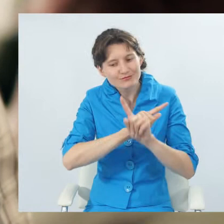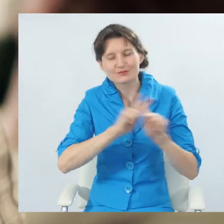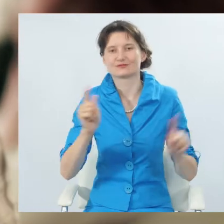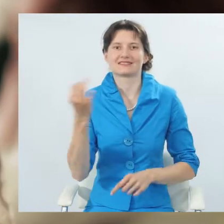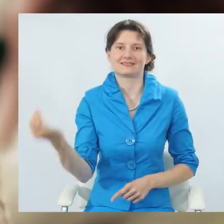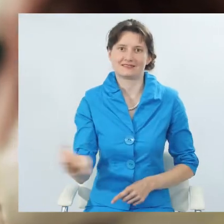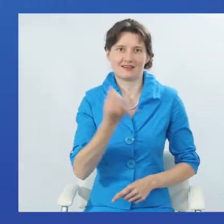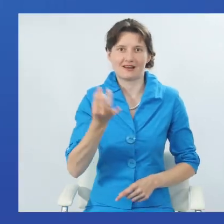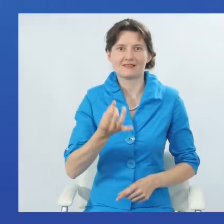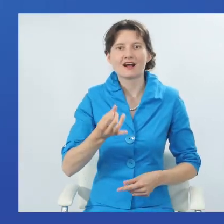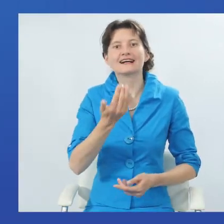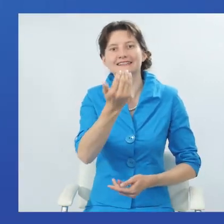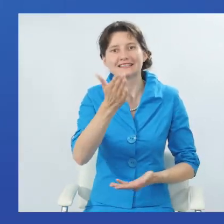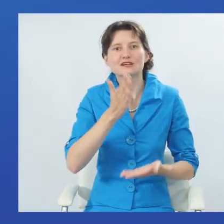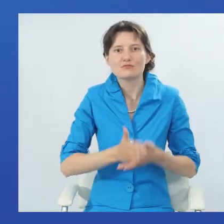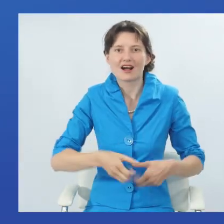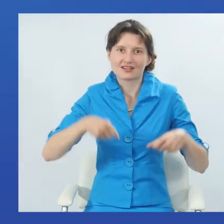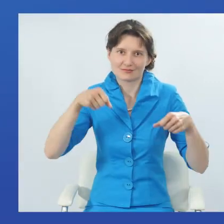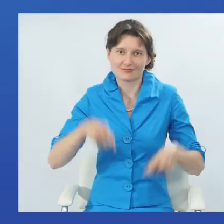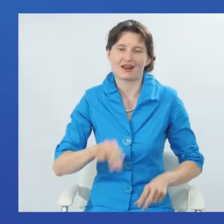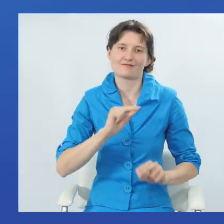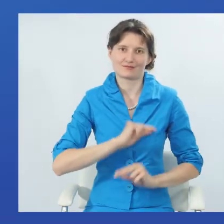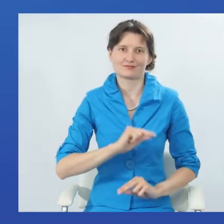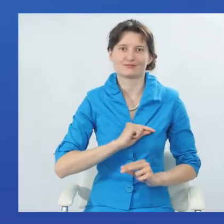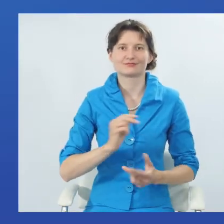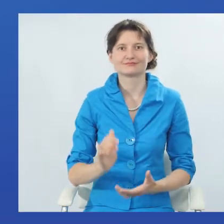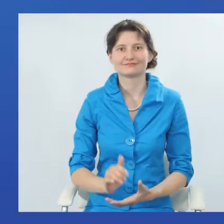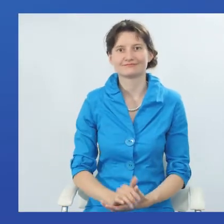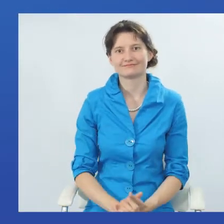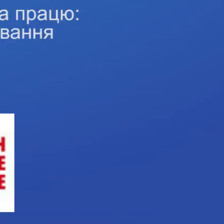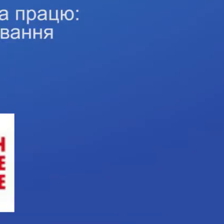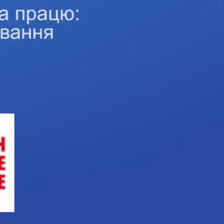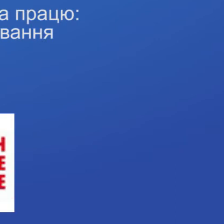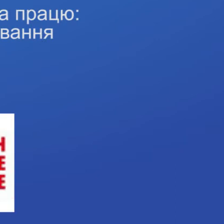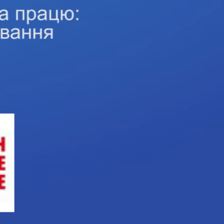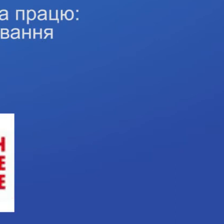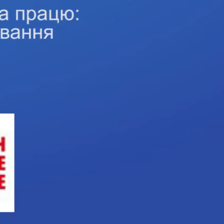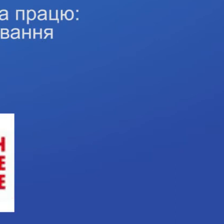неймовірно цікаво. Право на працю без стереотипів.